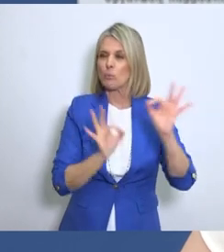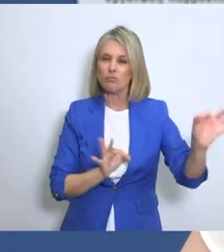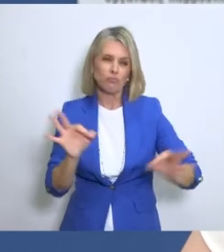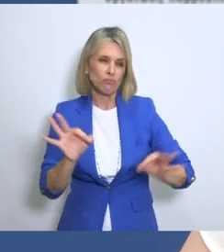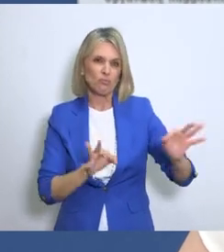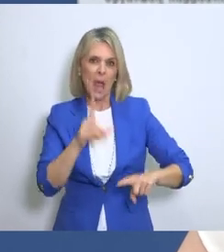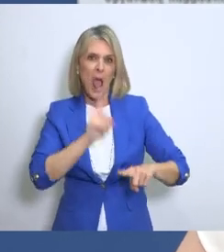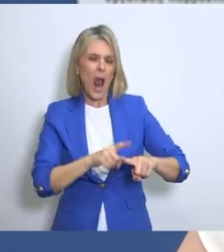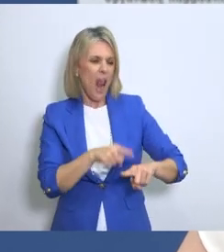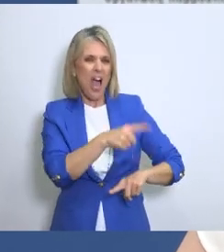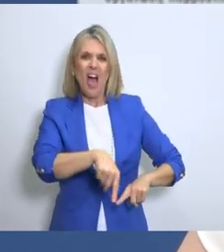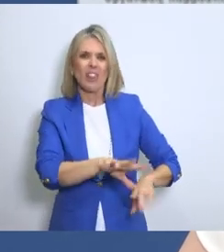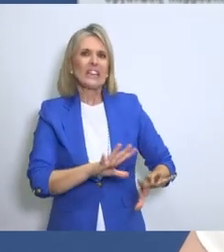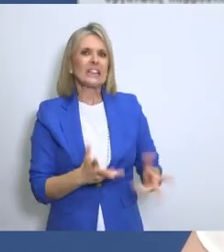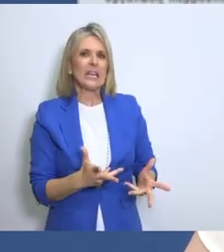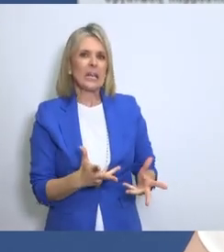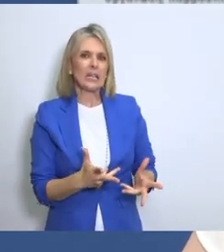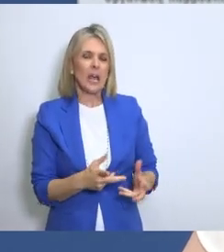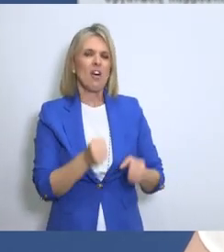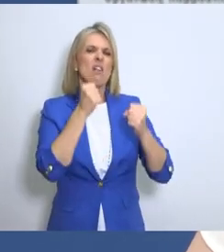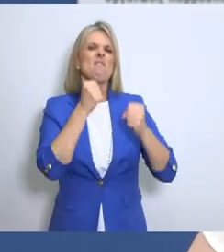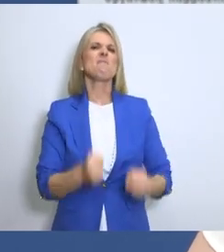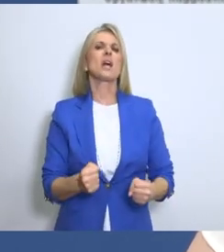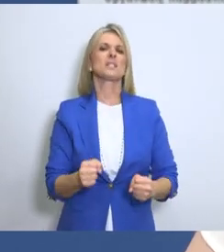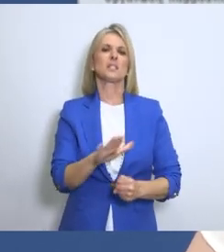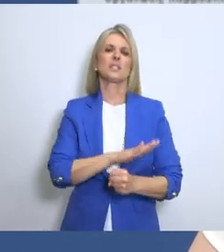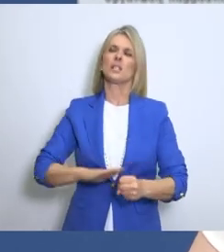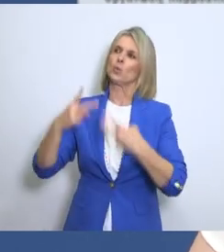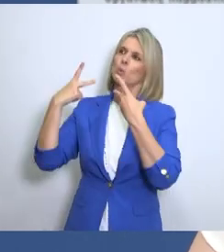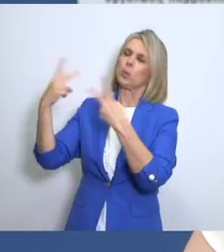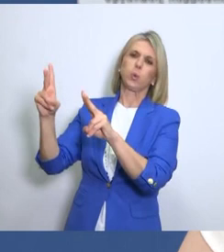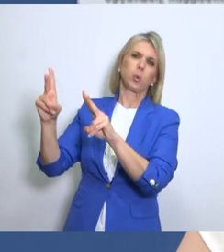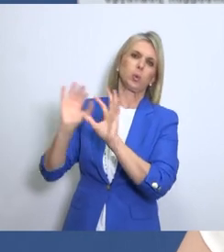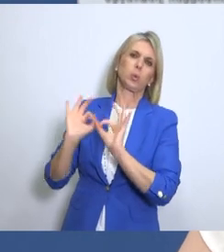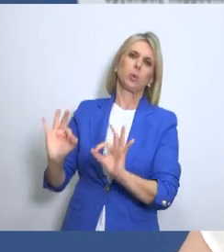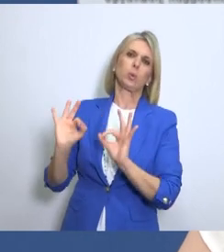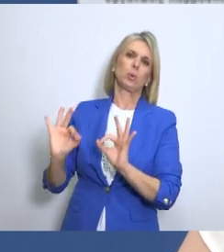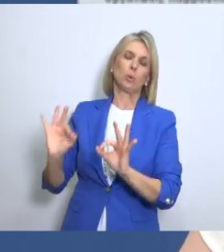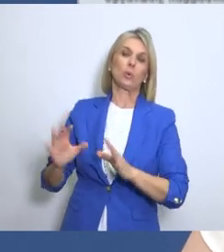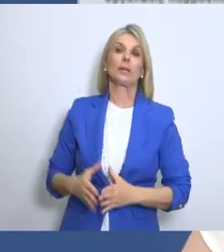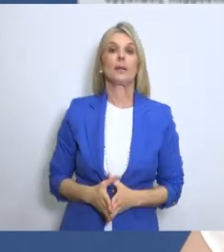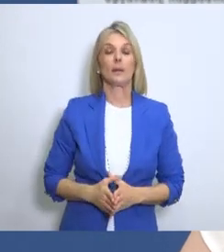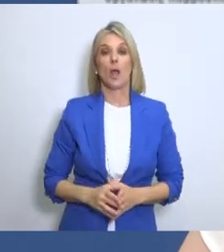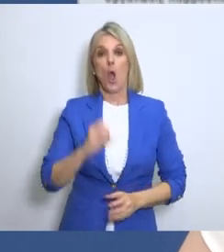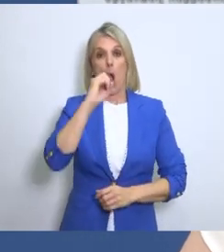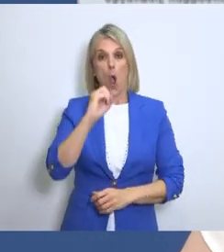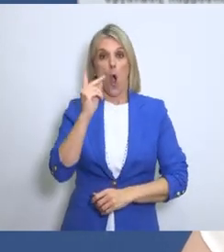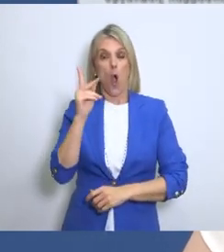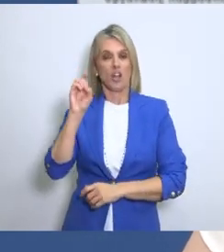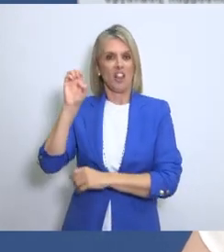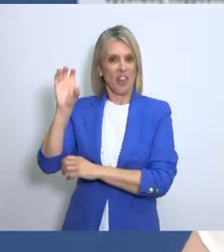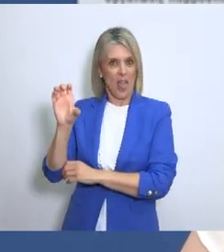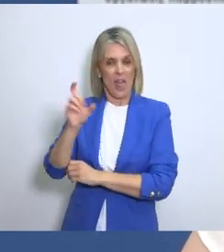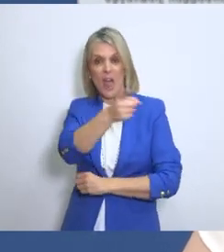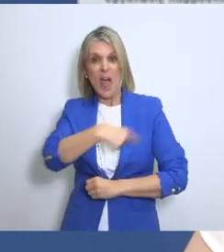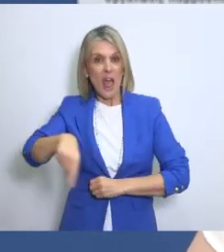χώρα ένα πραγματικό ορμητήριό τους, μια απέραντη βάση. Επομένως, η ΟΚΔΕ καλεί σε μαζική καταδίκη όλων